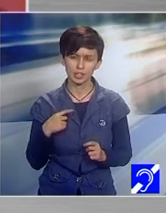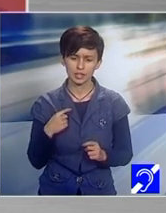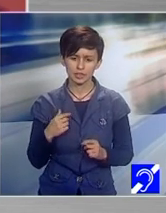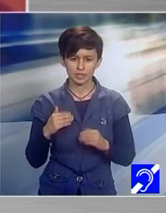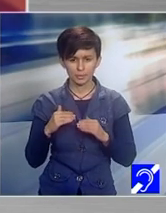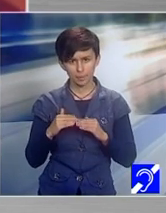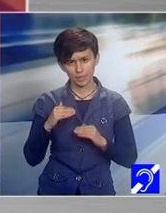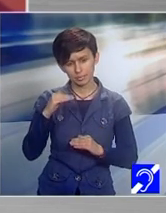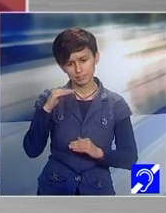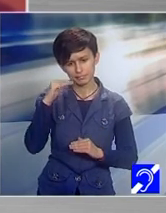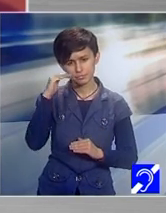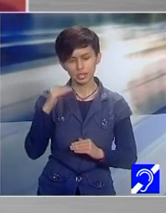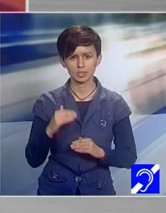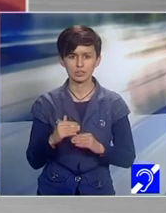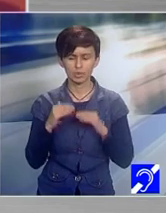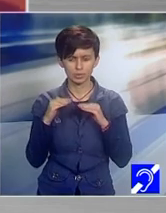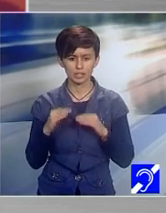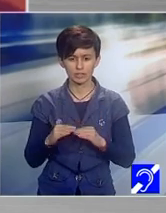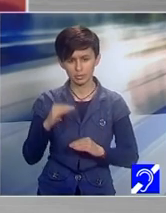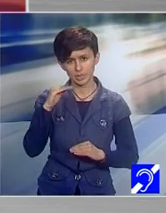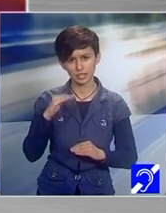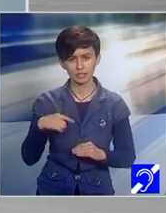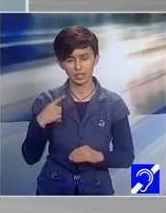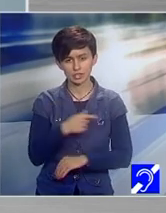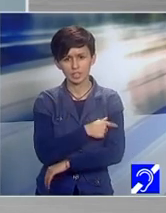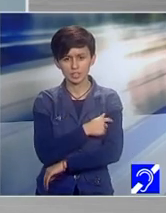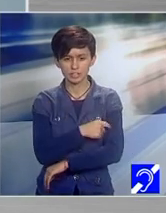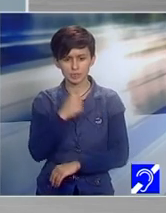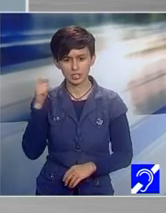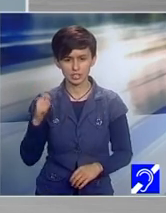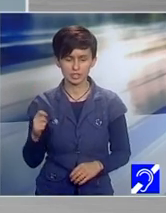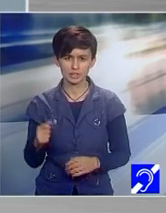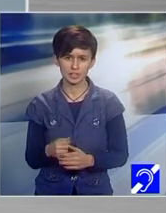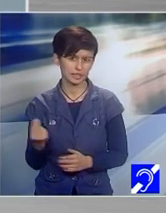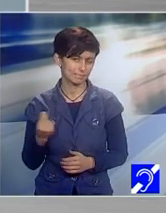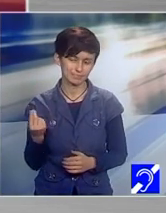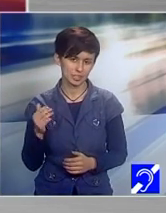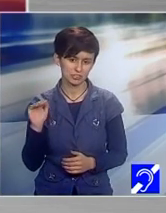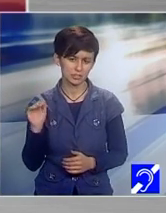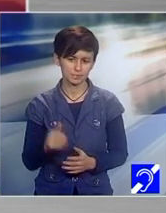clinicilor și a instituțiilor din alte zone ale țării. Explicația? Ca, ca și ce? Ca și ce? Pentru că